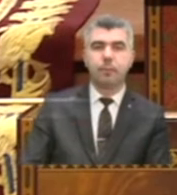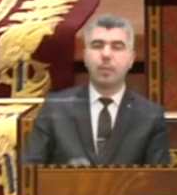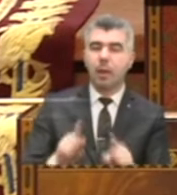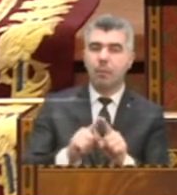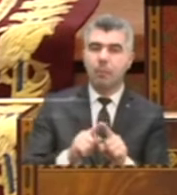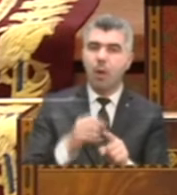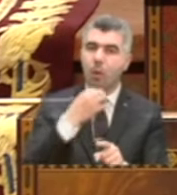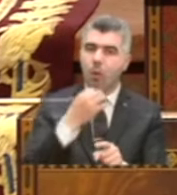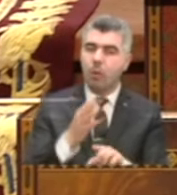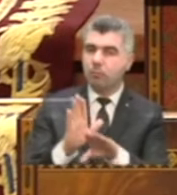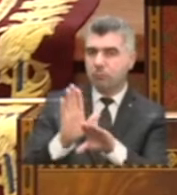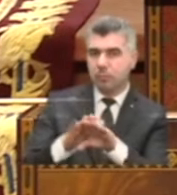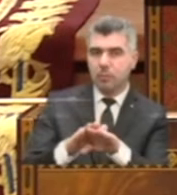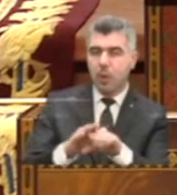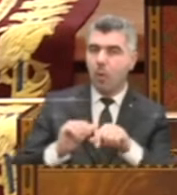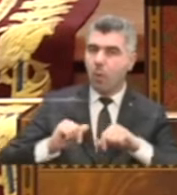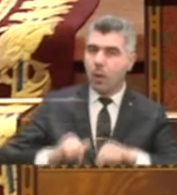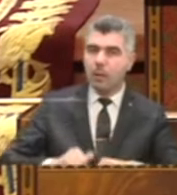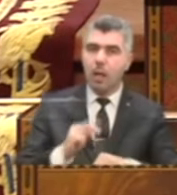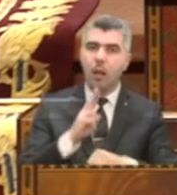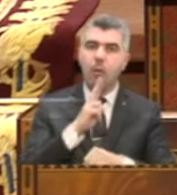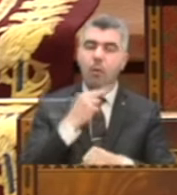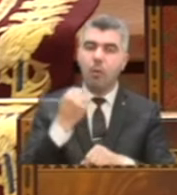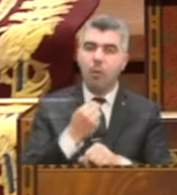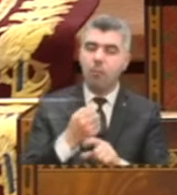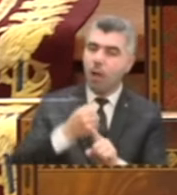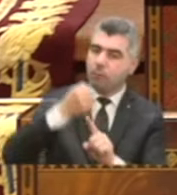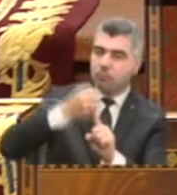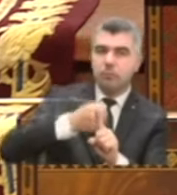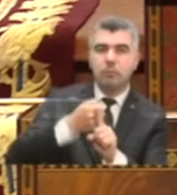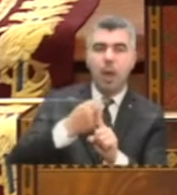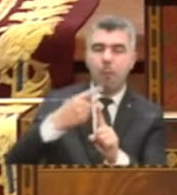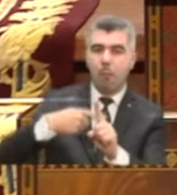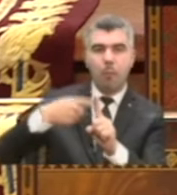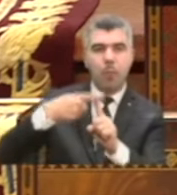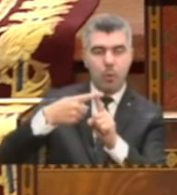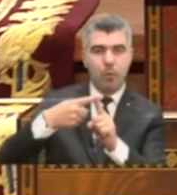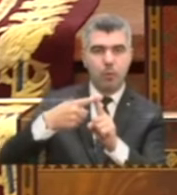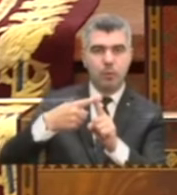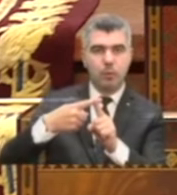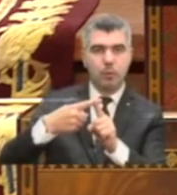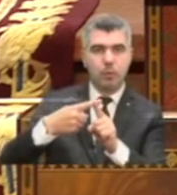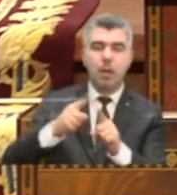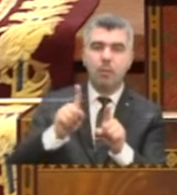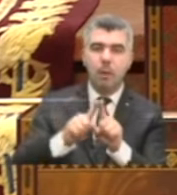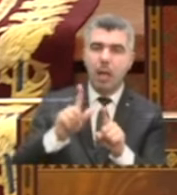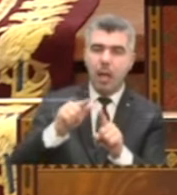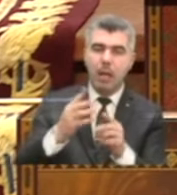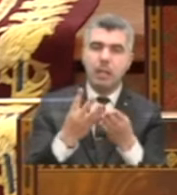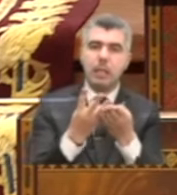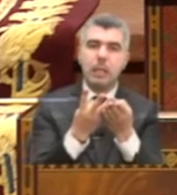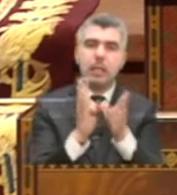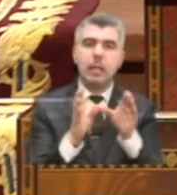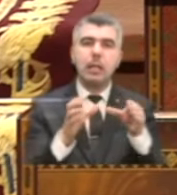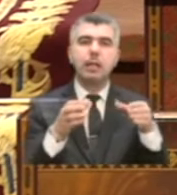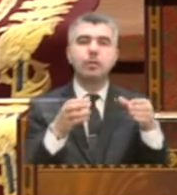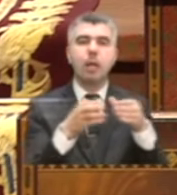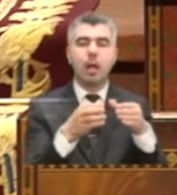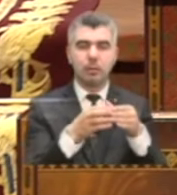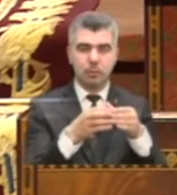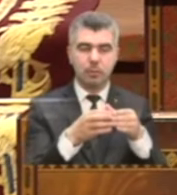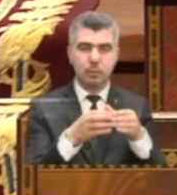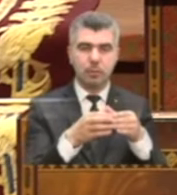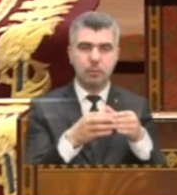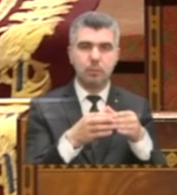من الحكومه ديالكم، من وزارتكم، تكثيف الجهود في هذا الاطار، وتكون واحد الجهات محليه، واحد اللجان محليه